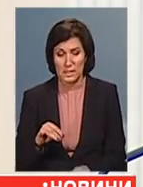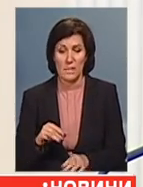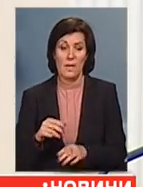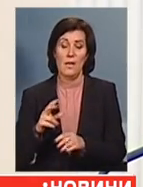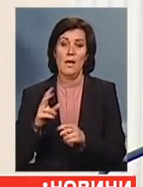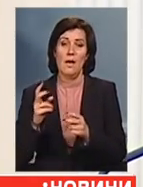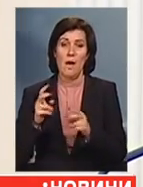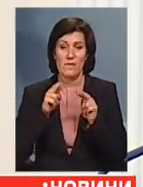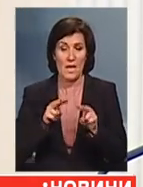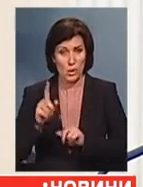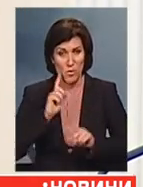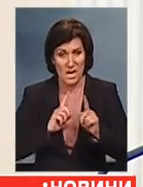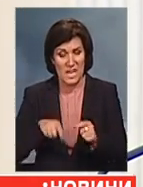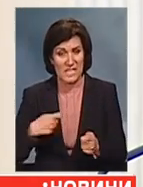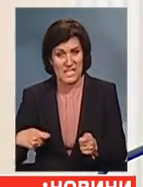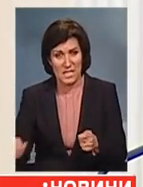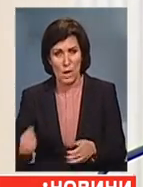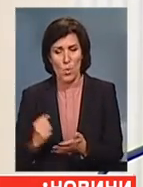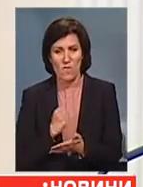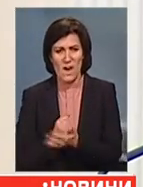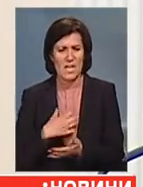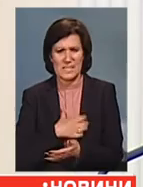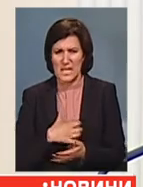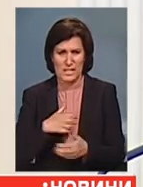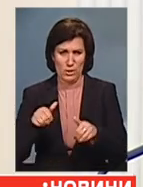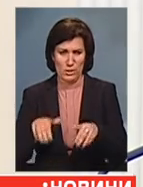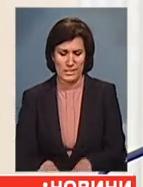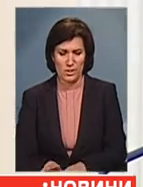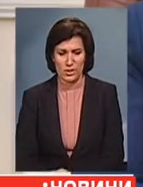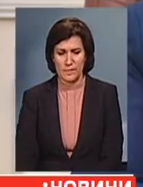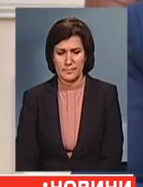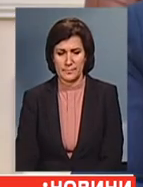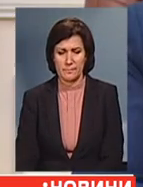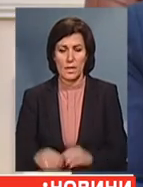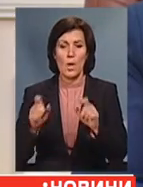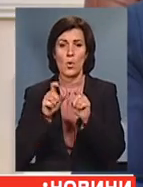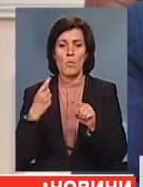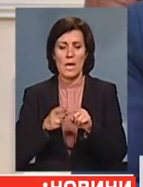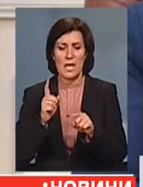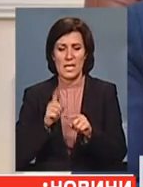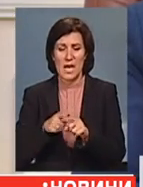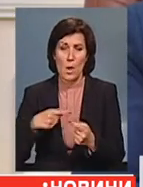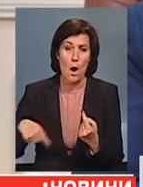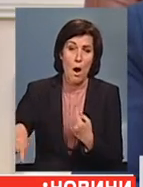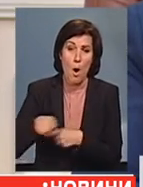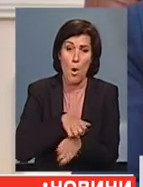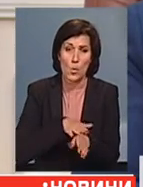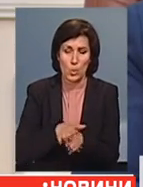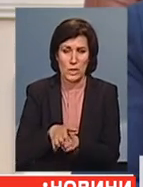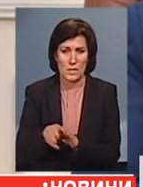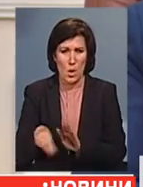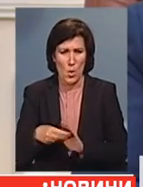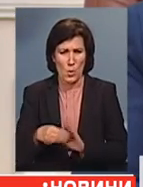Водночас наглядова рада компанії затягує ухвалення стратегічних рішень. Компанія, яка окутана